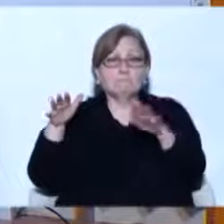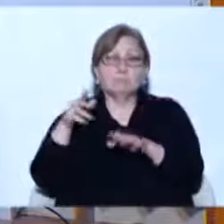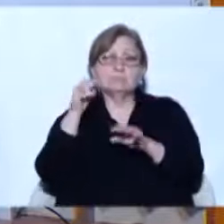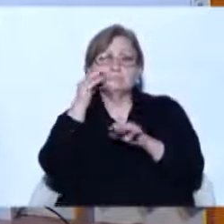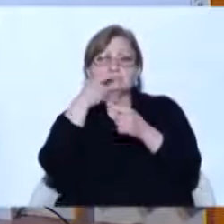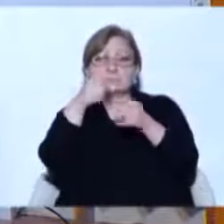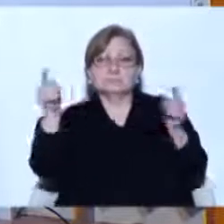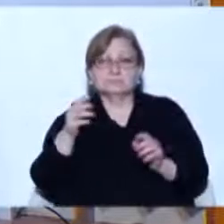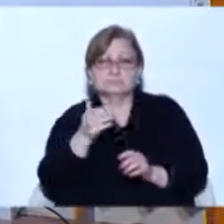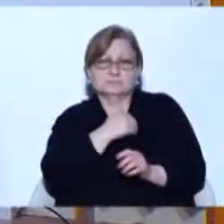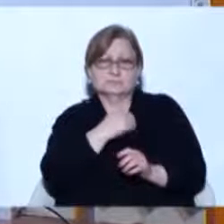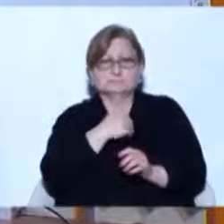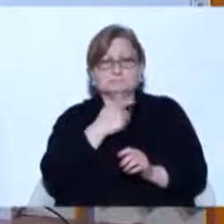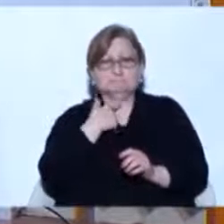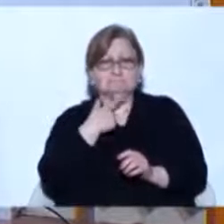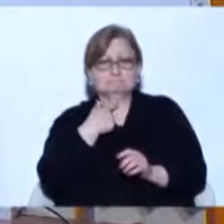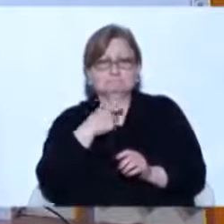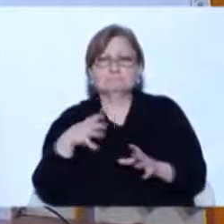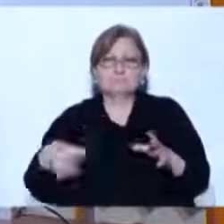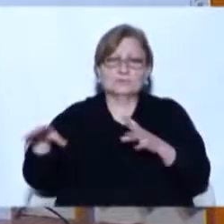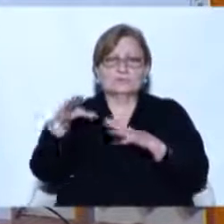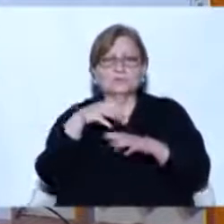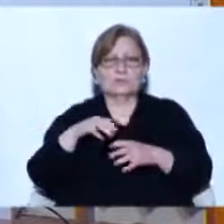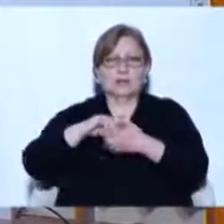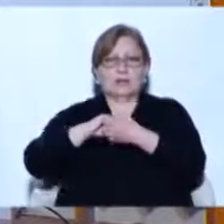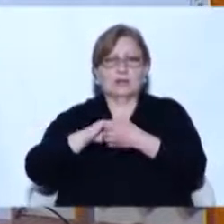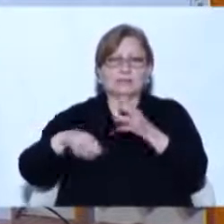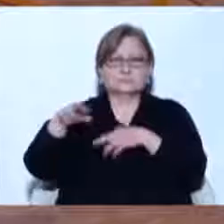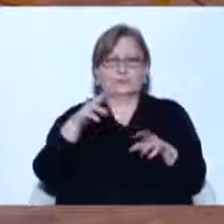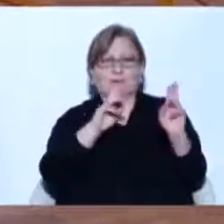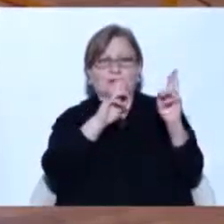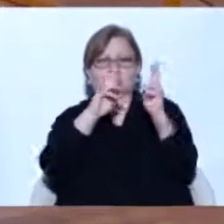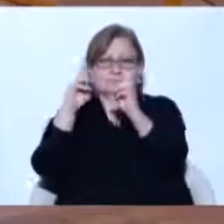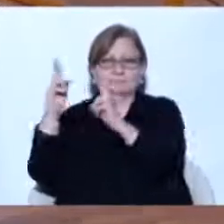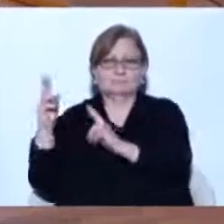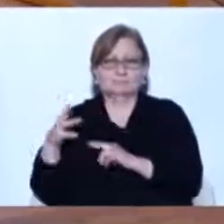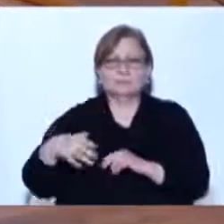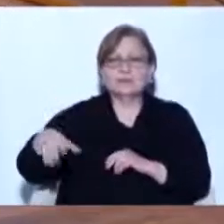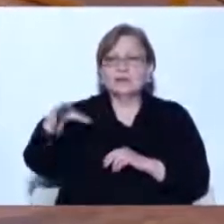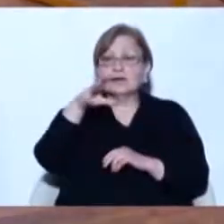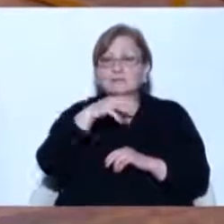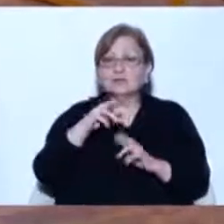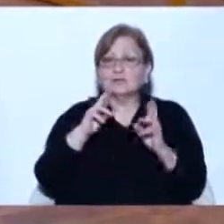ცეკვა. ერთმანეთს დაავლეს ხელი და აცეკუდნენ. ცეკვა